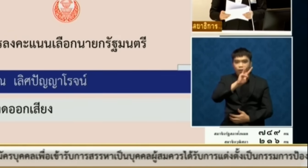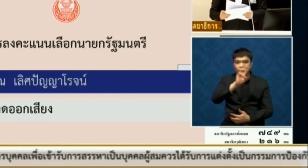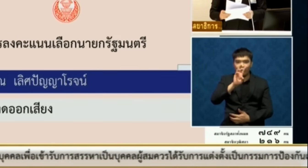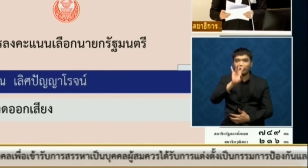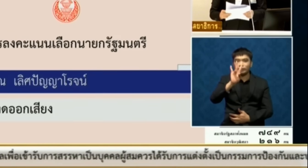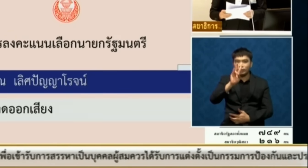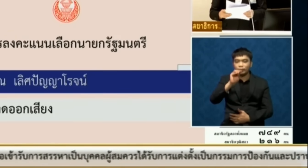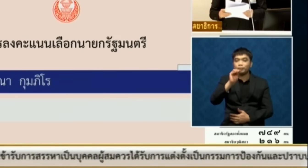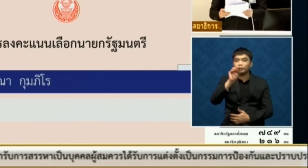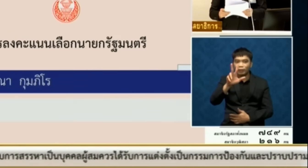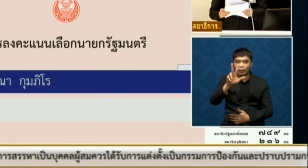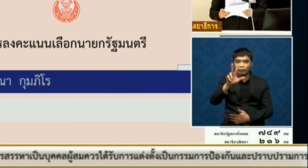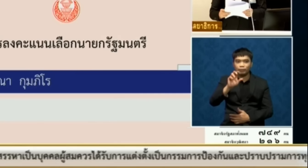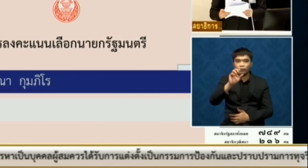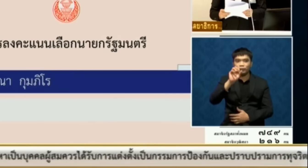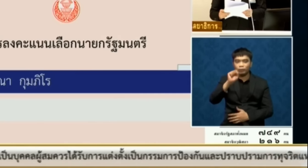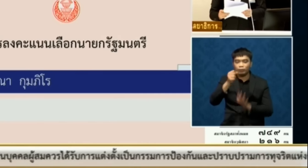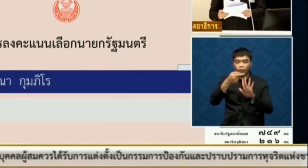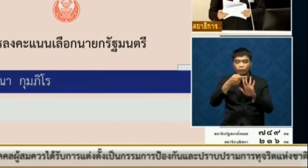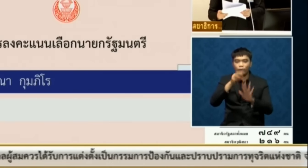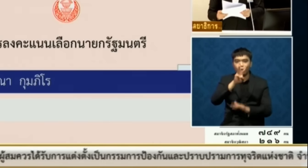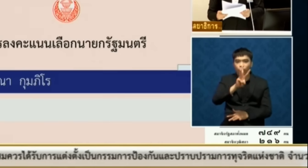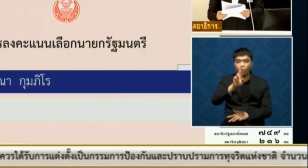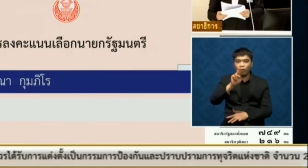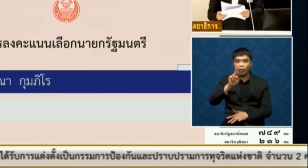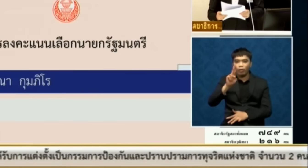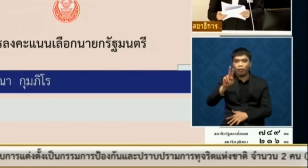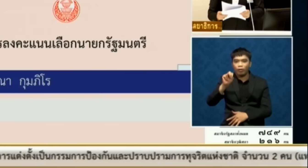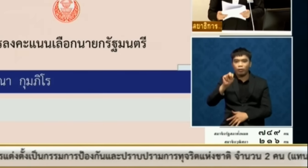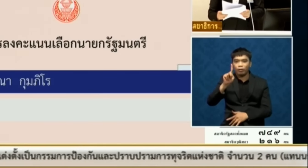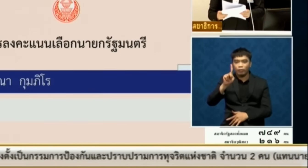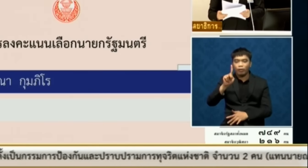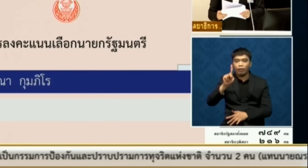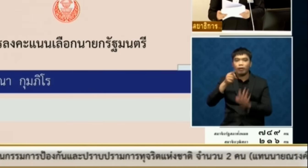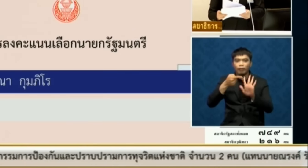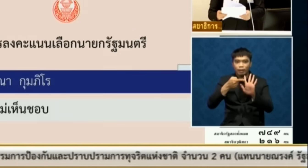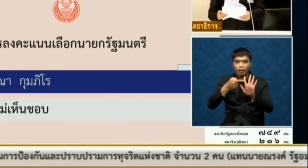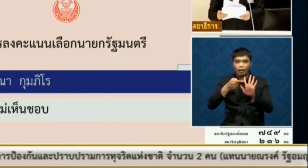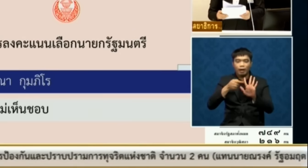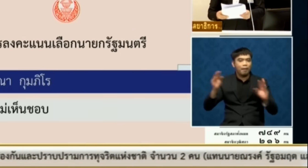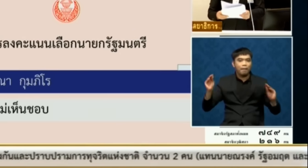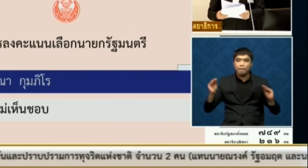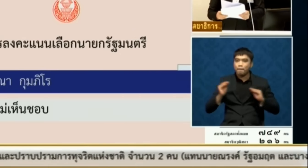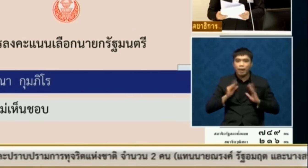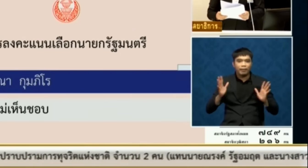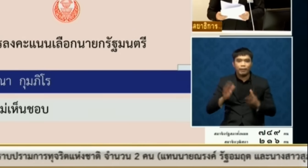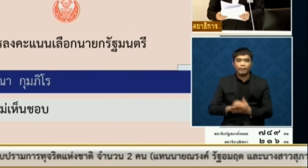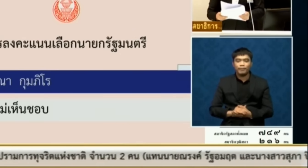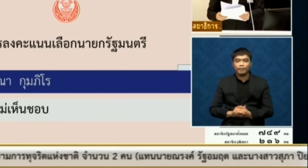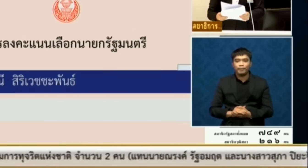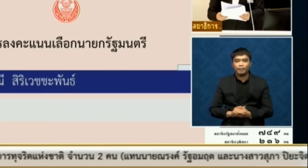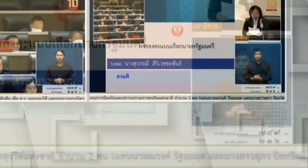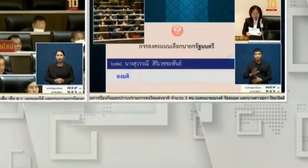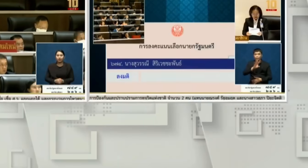ห่างนะคะเพราะว่าต้องได้375ไม่ถึงสิวันนี้เพราะว่าวันนี้ต้องลบออกไป33ลบออกไป33